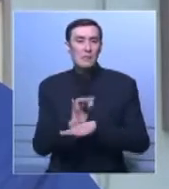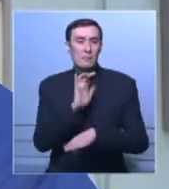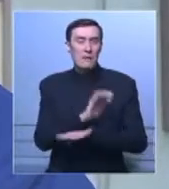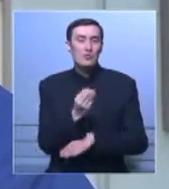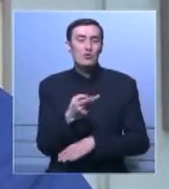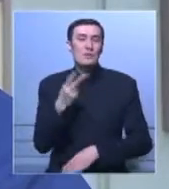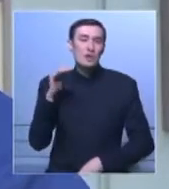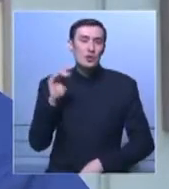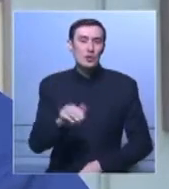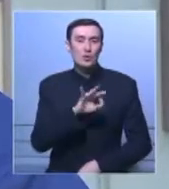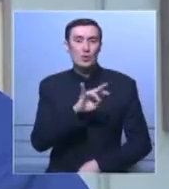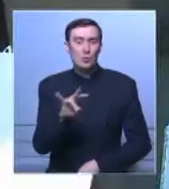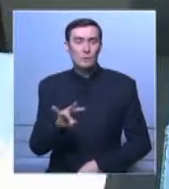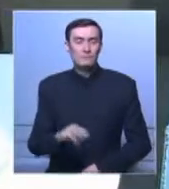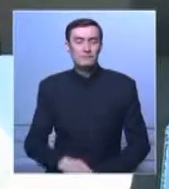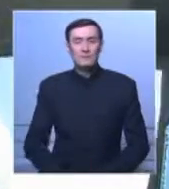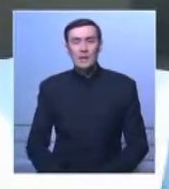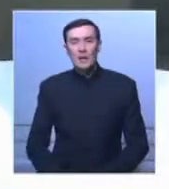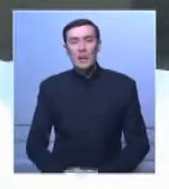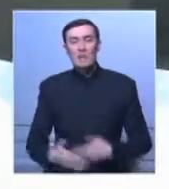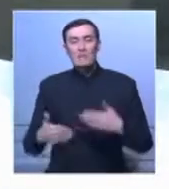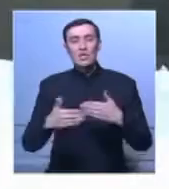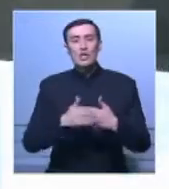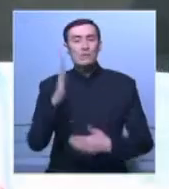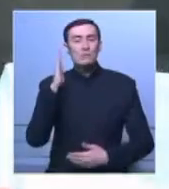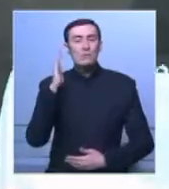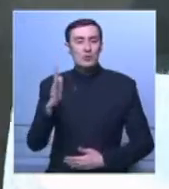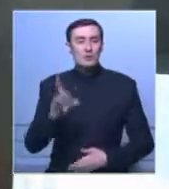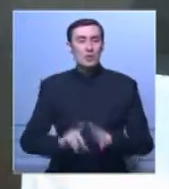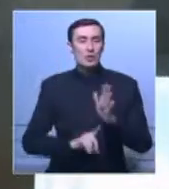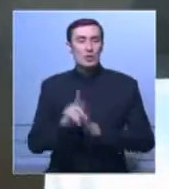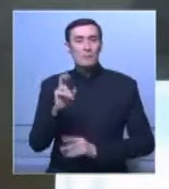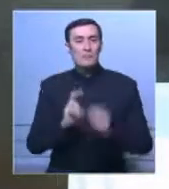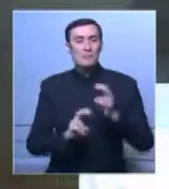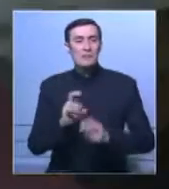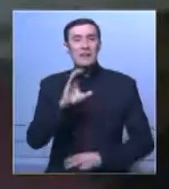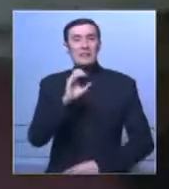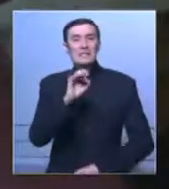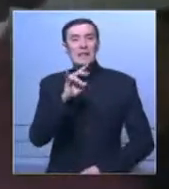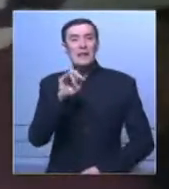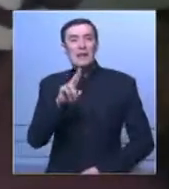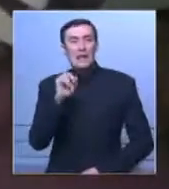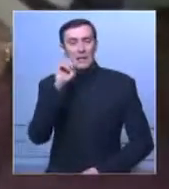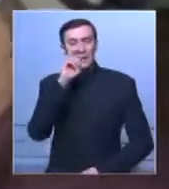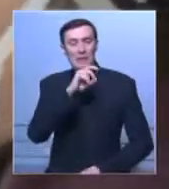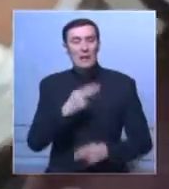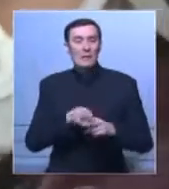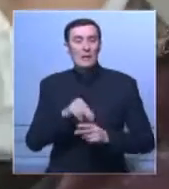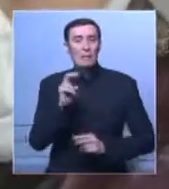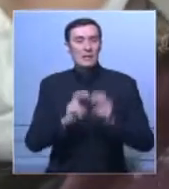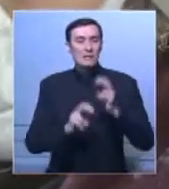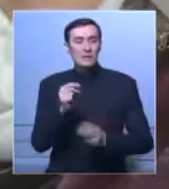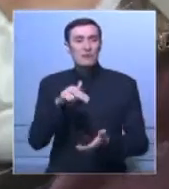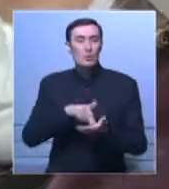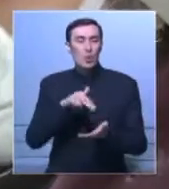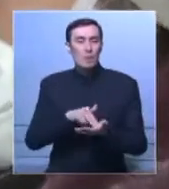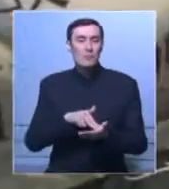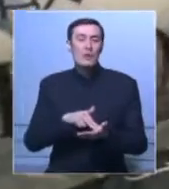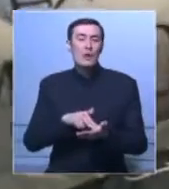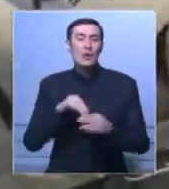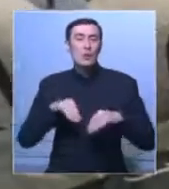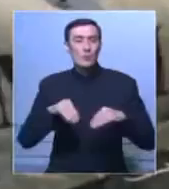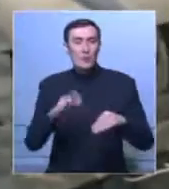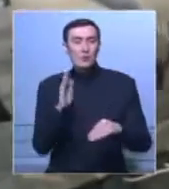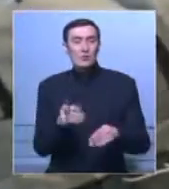еще 2000 тонн туда же. Уже в ближайшем будущем здесь начнут производить серную кислоту. Благодаря этому производству себестоимость минеральных